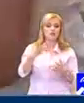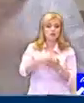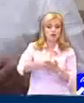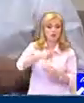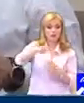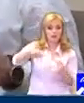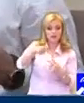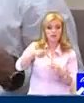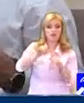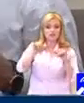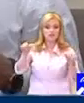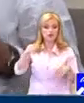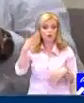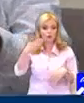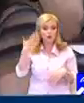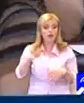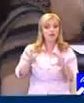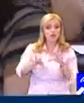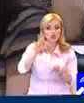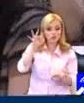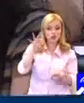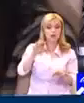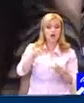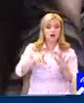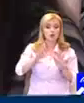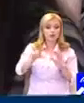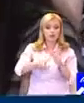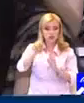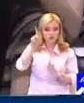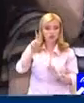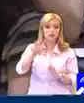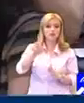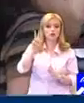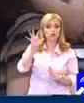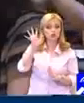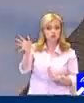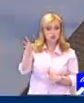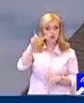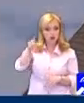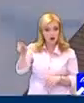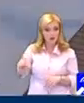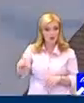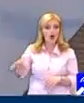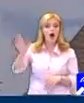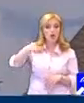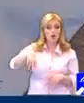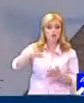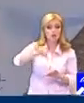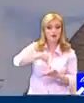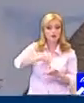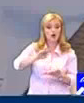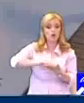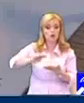Pentru început vor fi selectate 250 de persoane care vor beneficia de cursuri online de competențe antreprenoriale, după care participanții